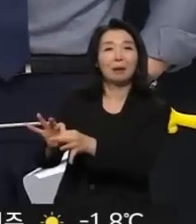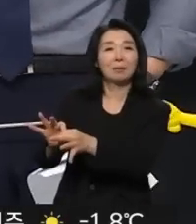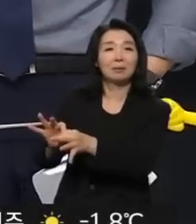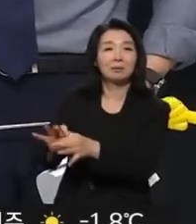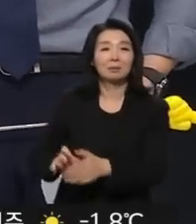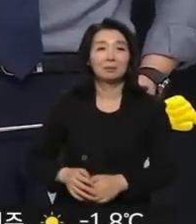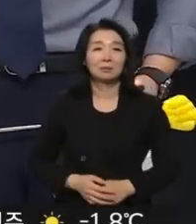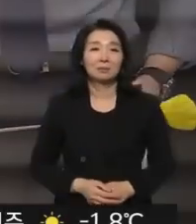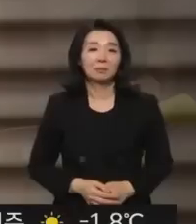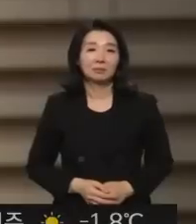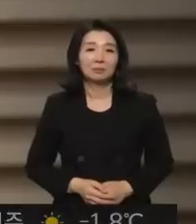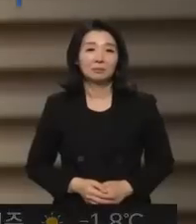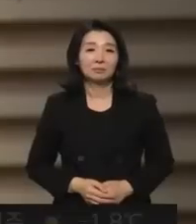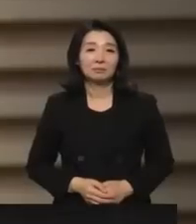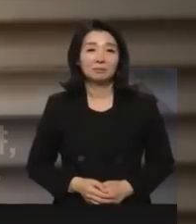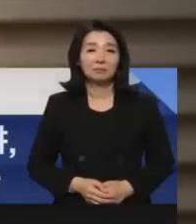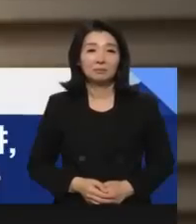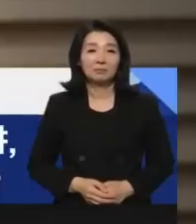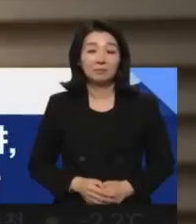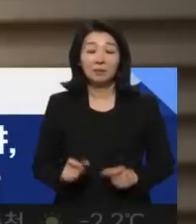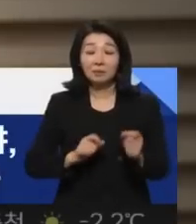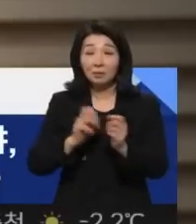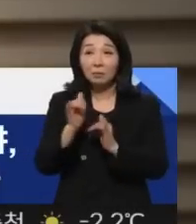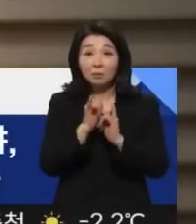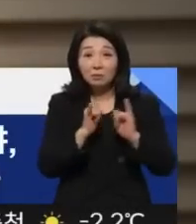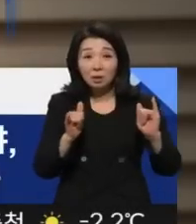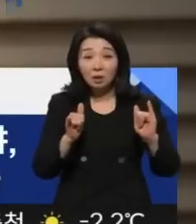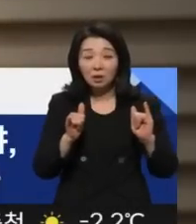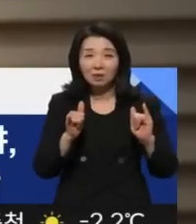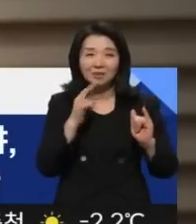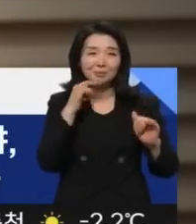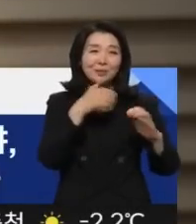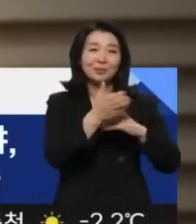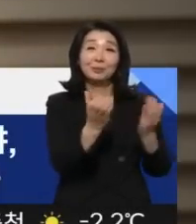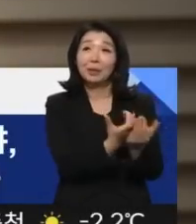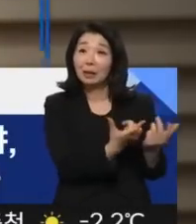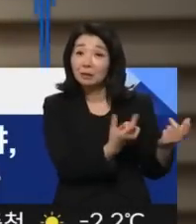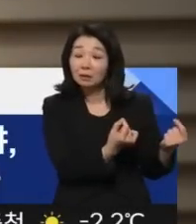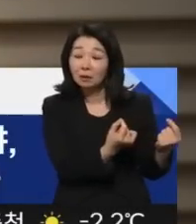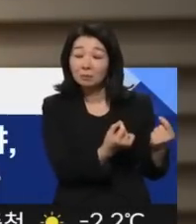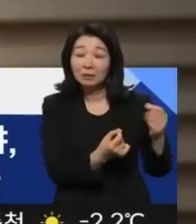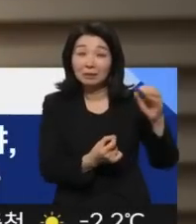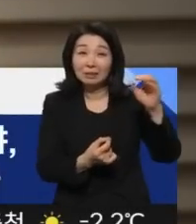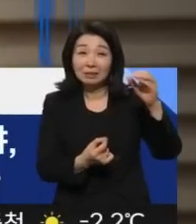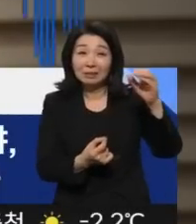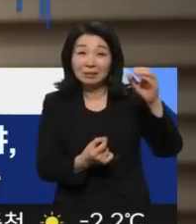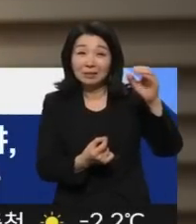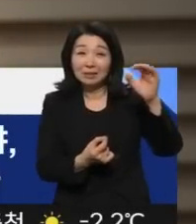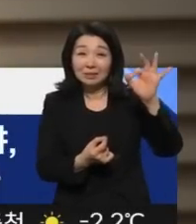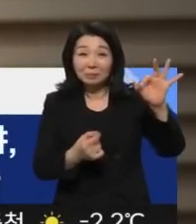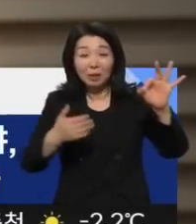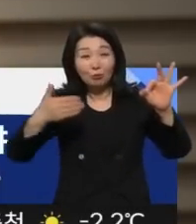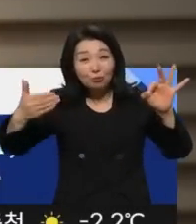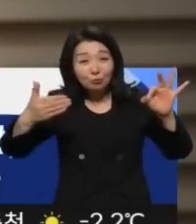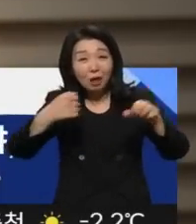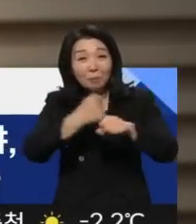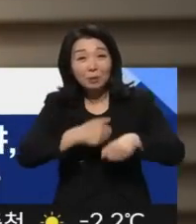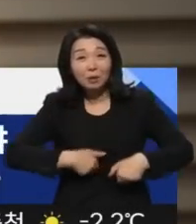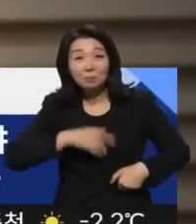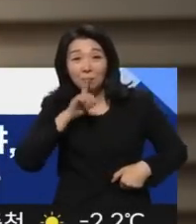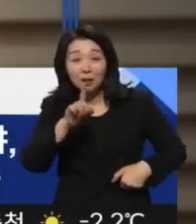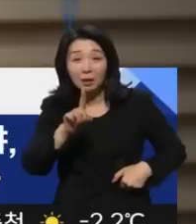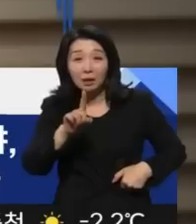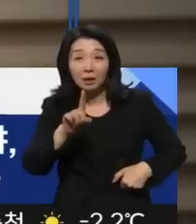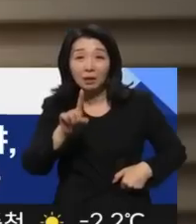때문입니다. 많은 분들이 이 민주당처럼 그래도 뭐 10대 90 이렇게 해야 되는 거 아니냐 이런 말씀도